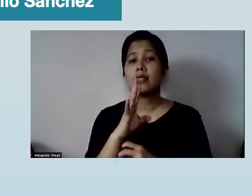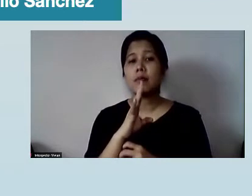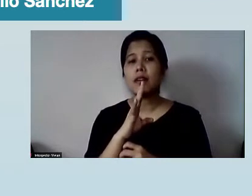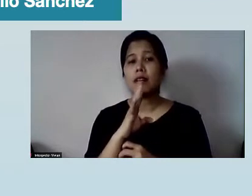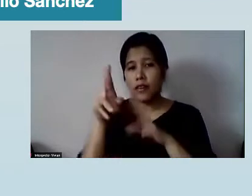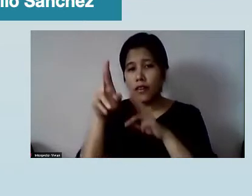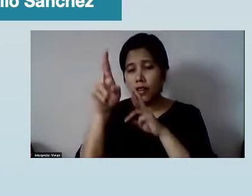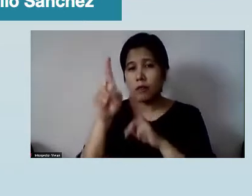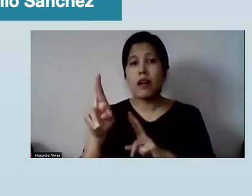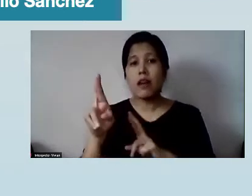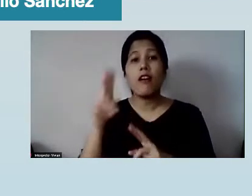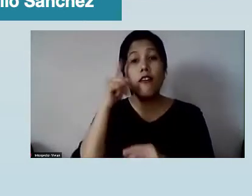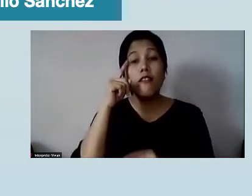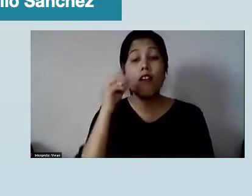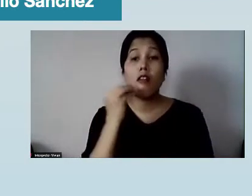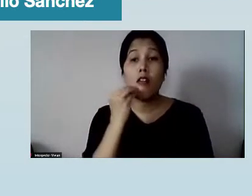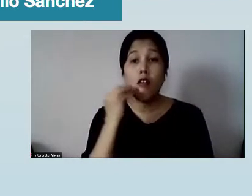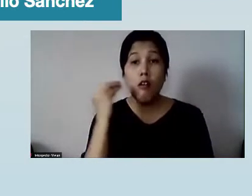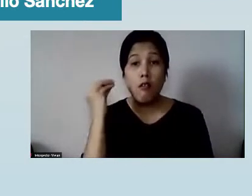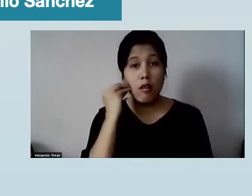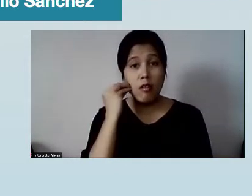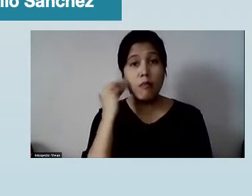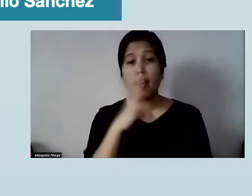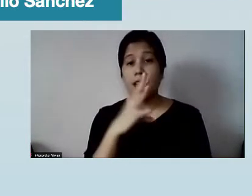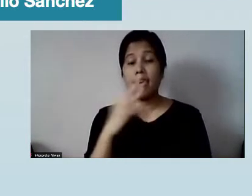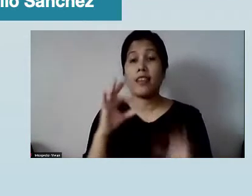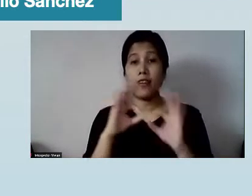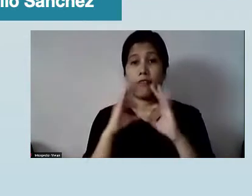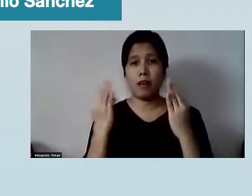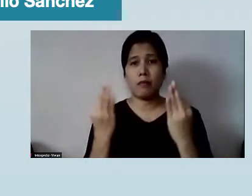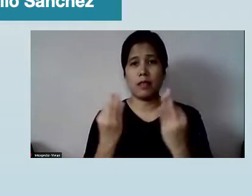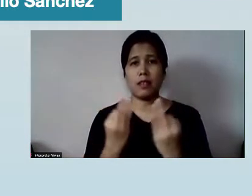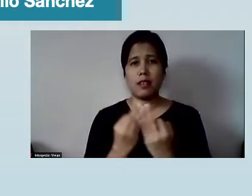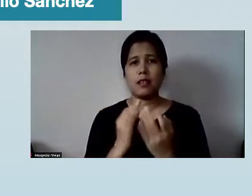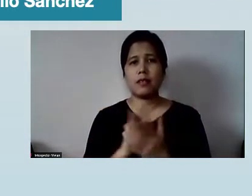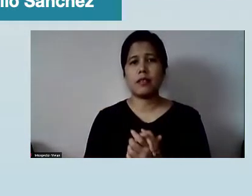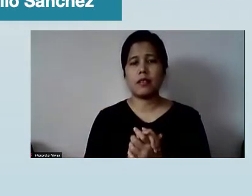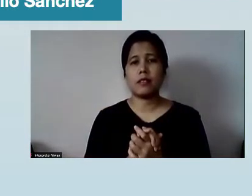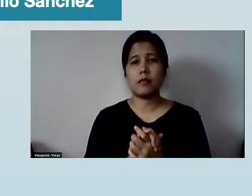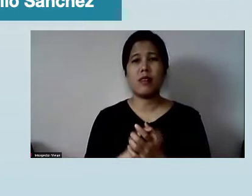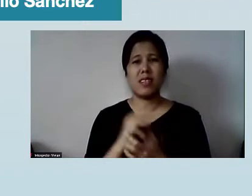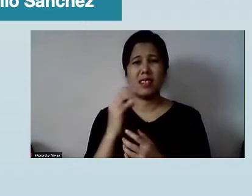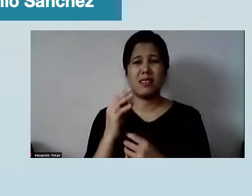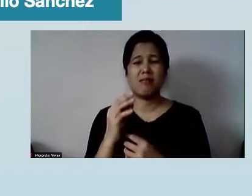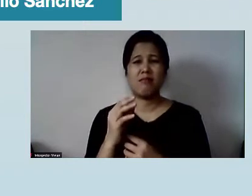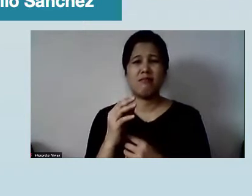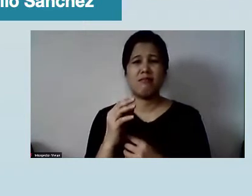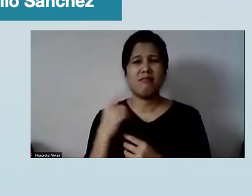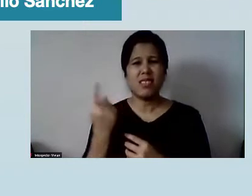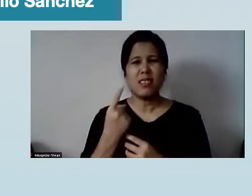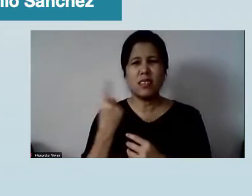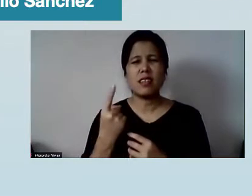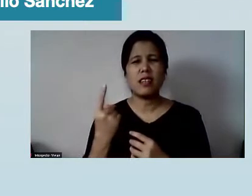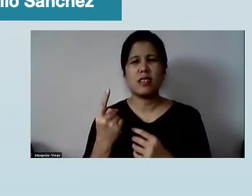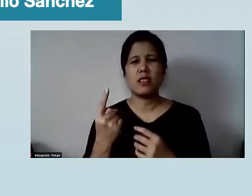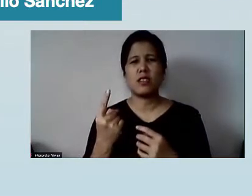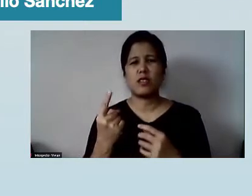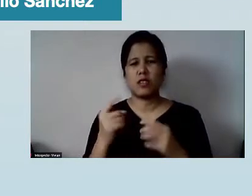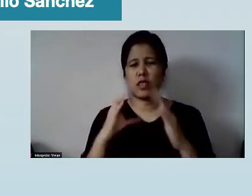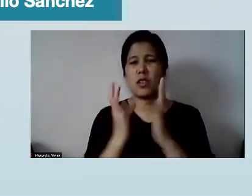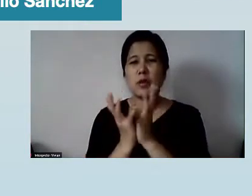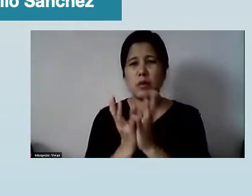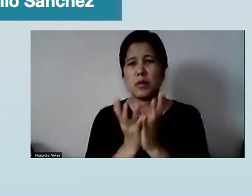respect for home in the family. Yan po. Madalas dyan sa ating mga communities, sa mga rural areas. For